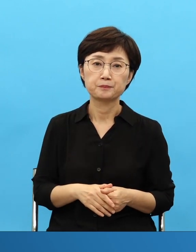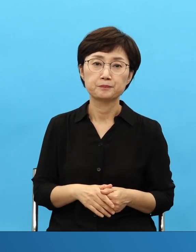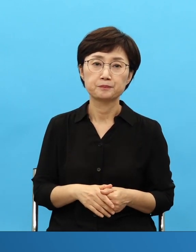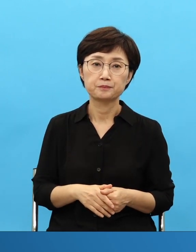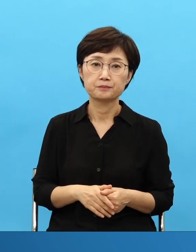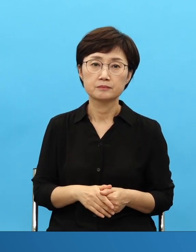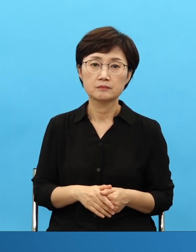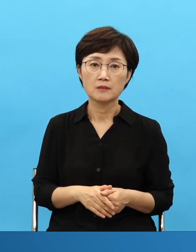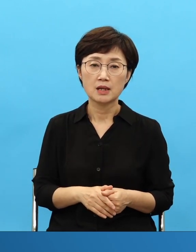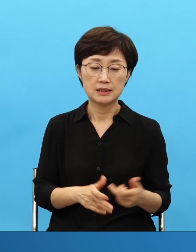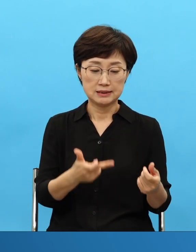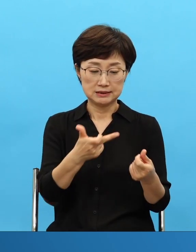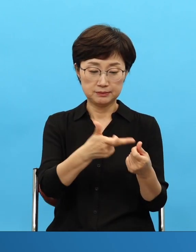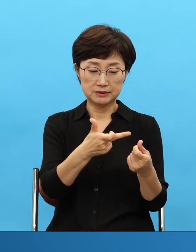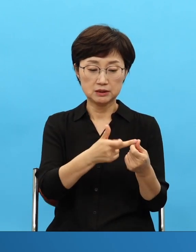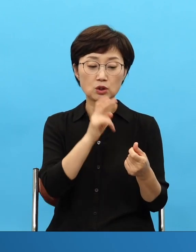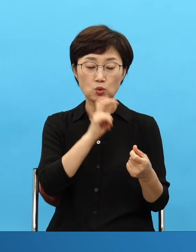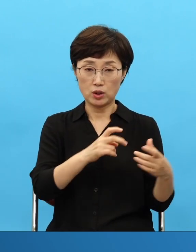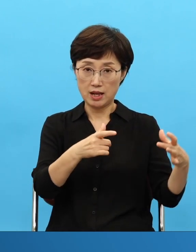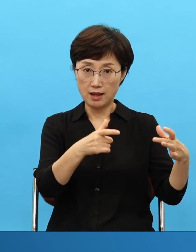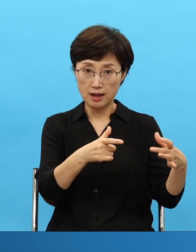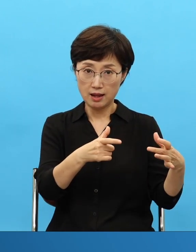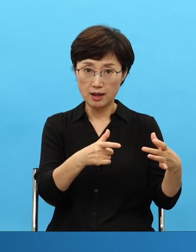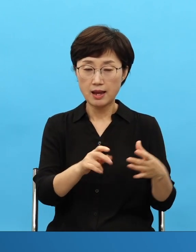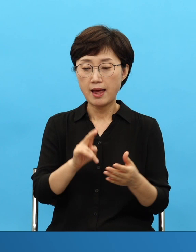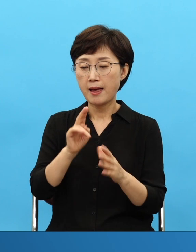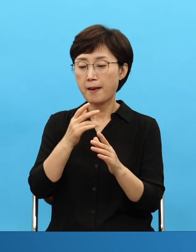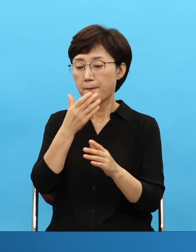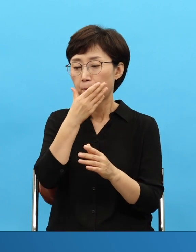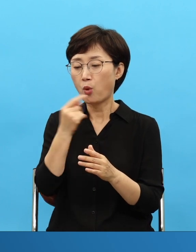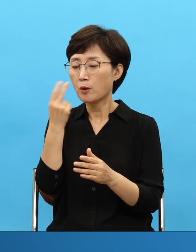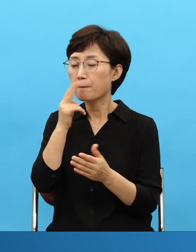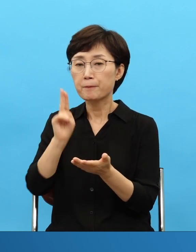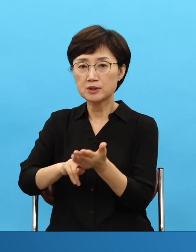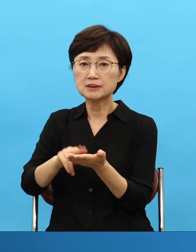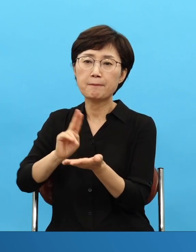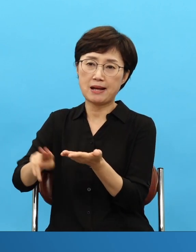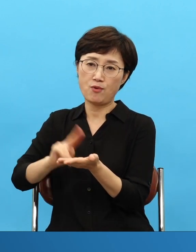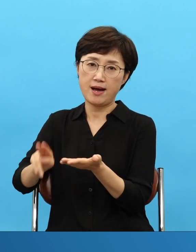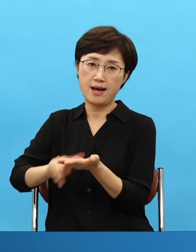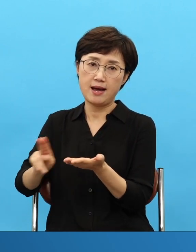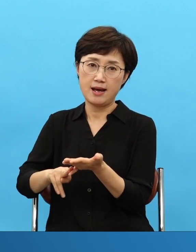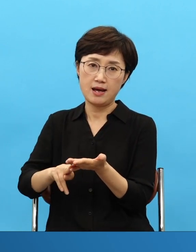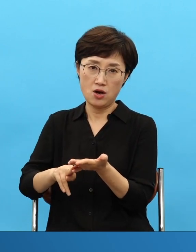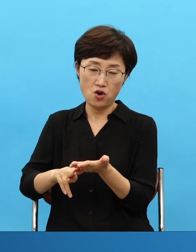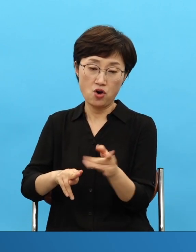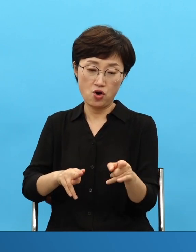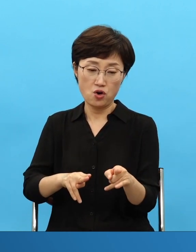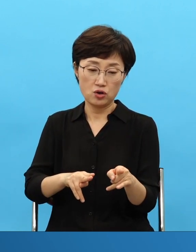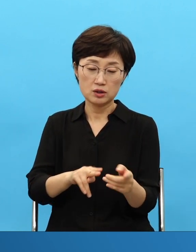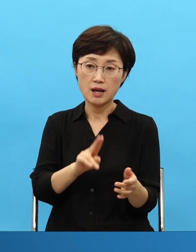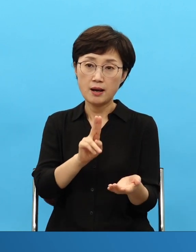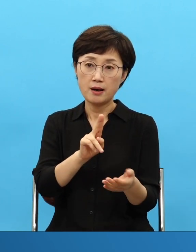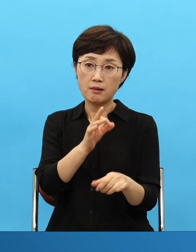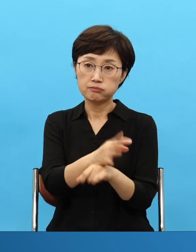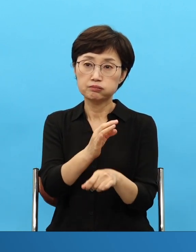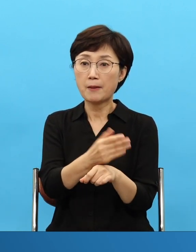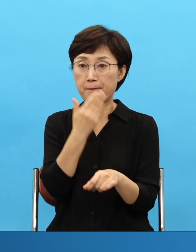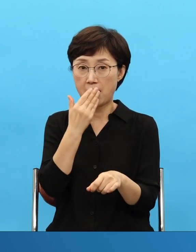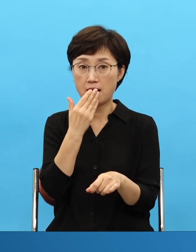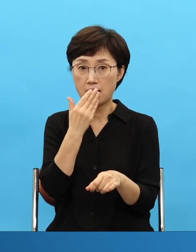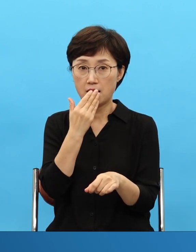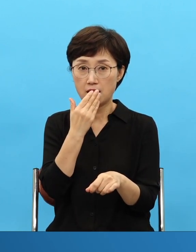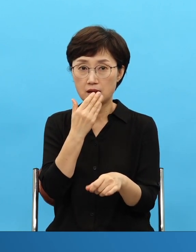한편 그루터기 17집 앨범과 만화 복음 편지가 위아.kr에서 판매되고 있습니다.